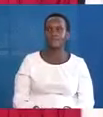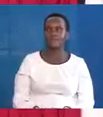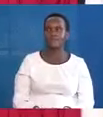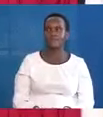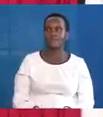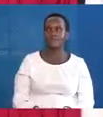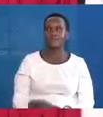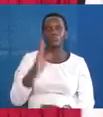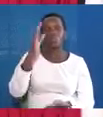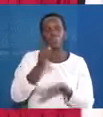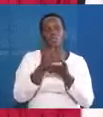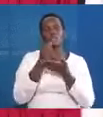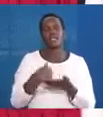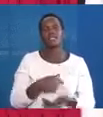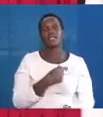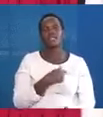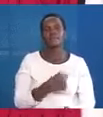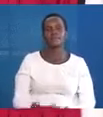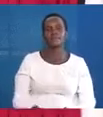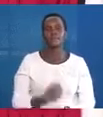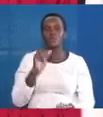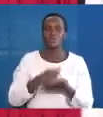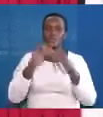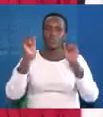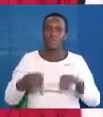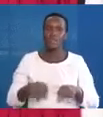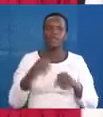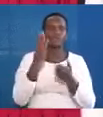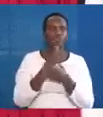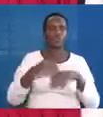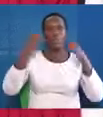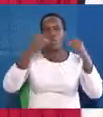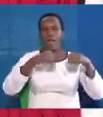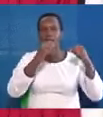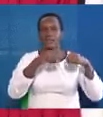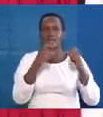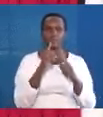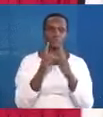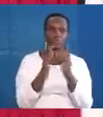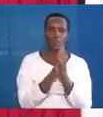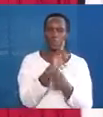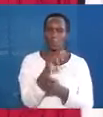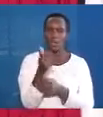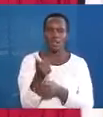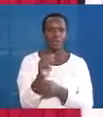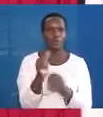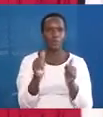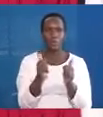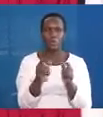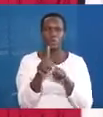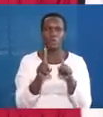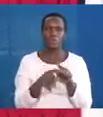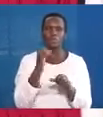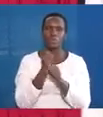Mungu atusaidie tuweze tuelewane, tuongee pamoja, tufanye